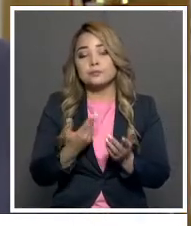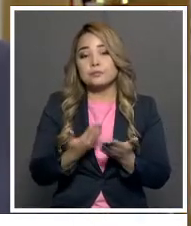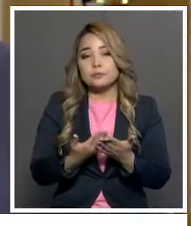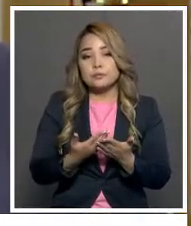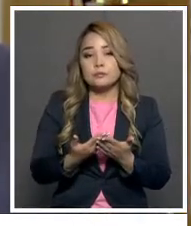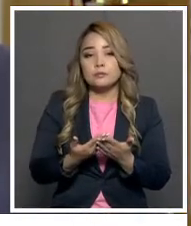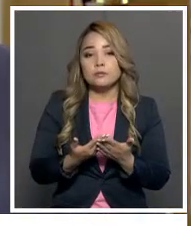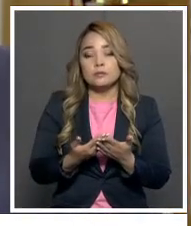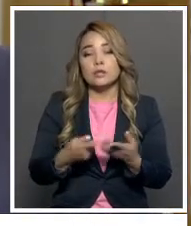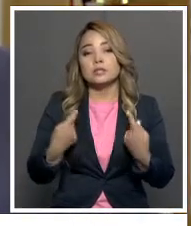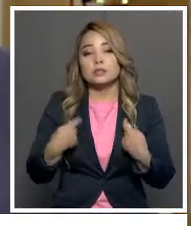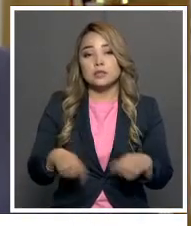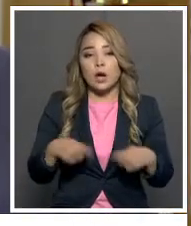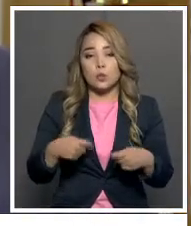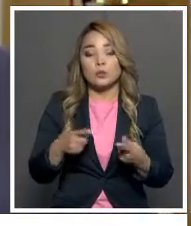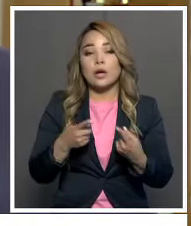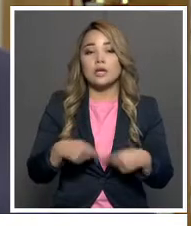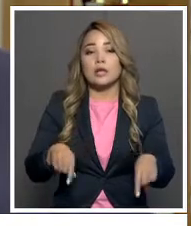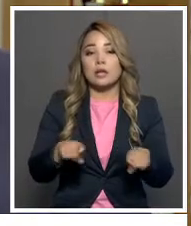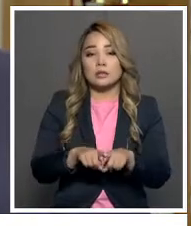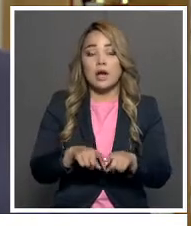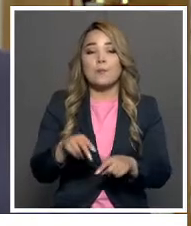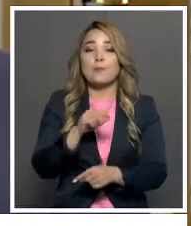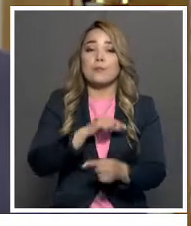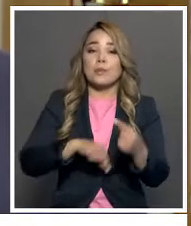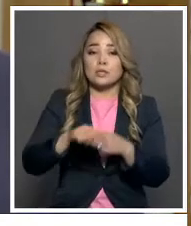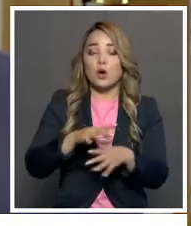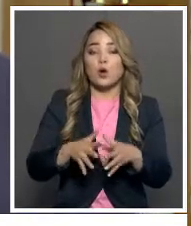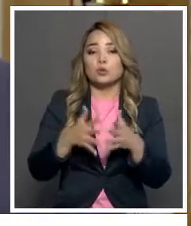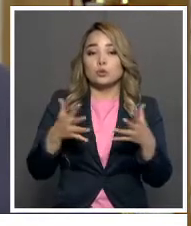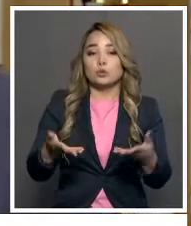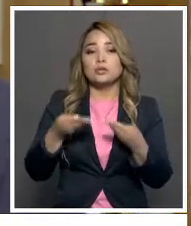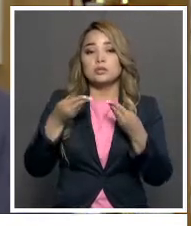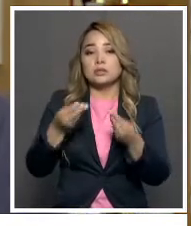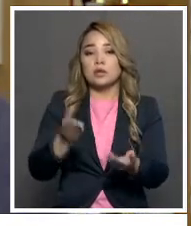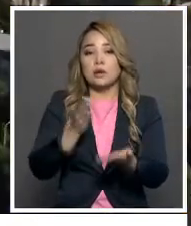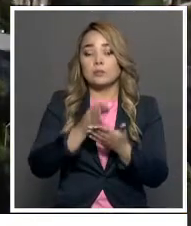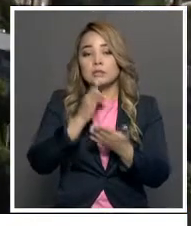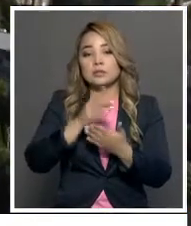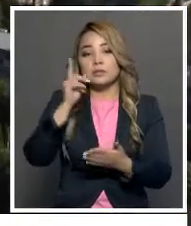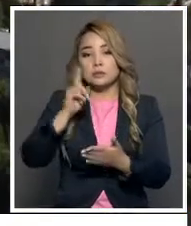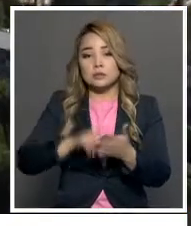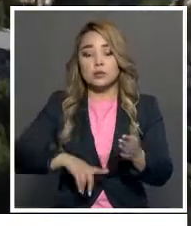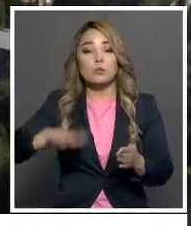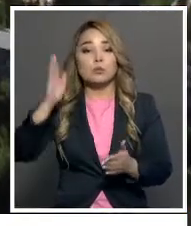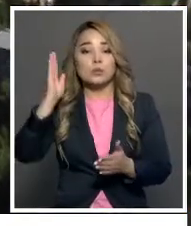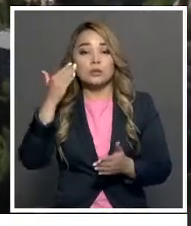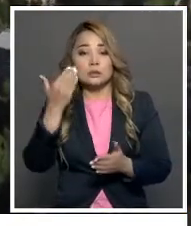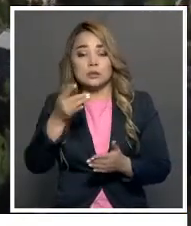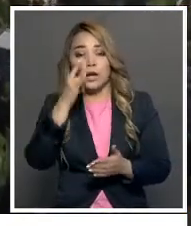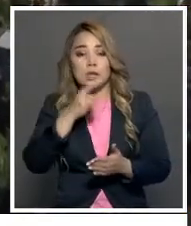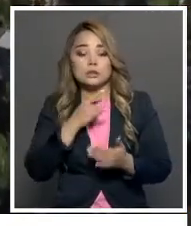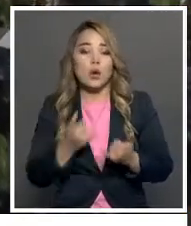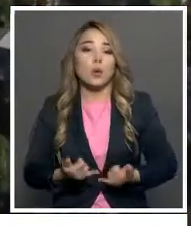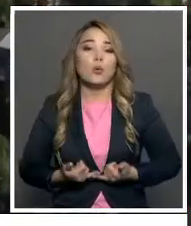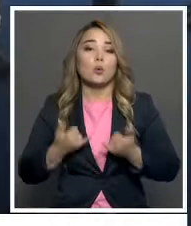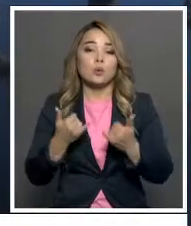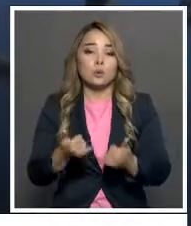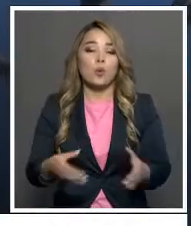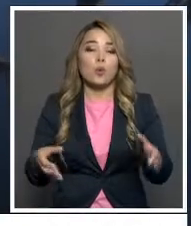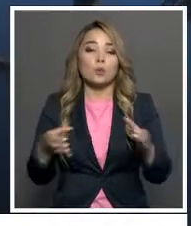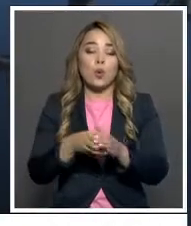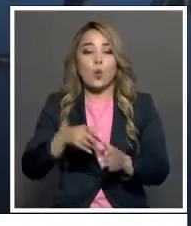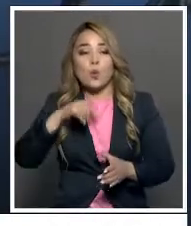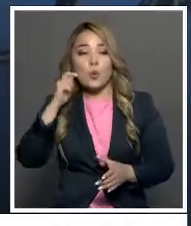бұл сауда саласына, бизнес саласына үлкен әсер береді деген сенімдемін. Келешекте Қазақстанның құрметті консулдығын